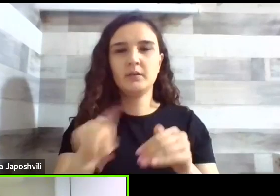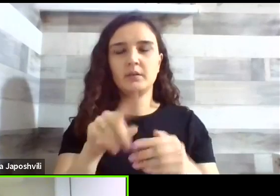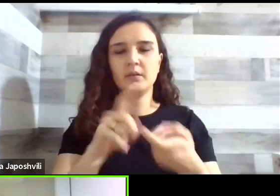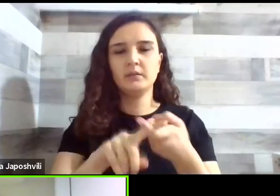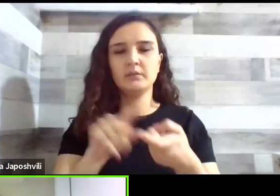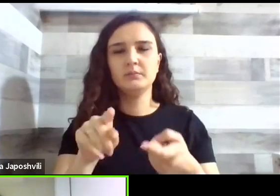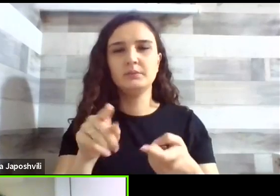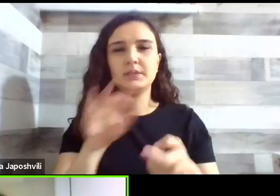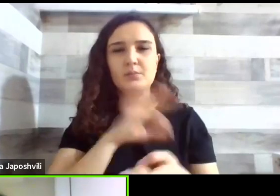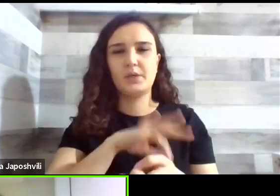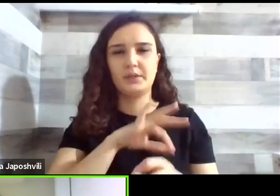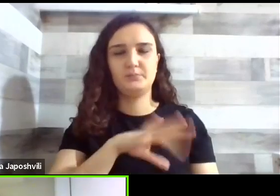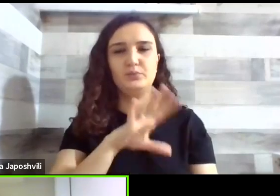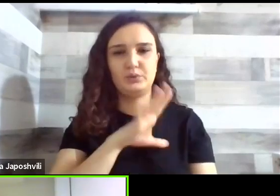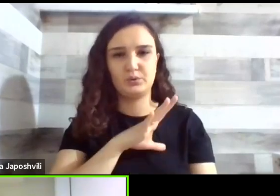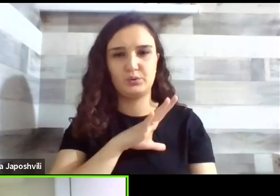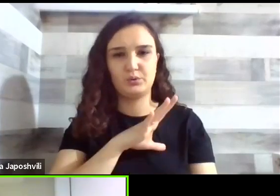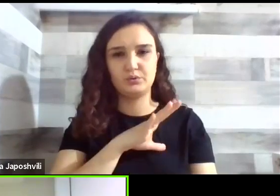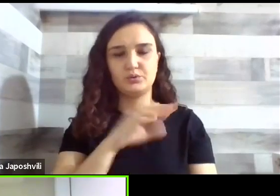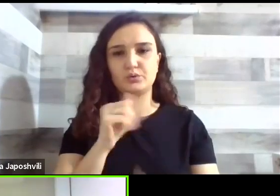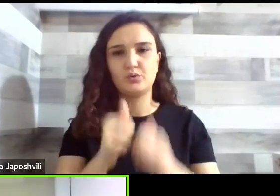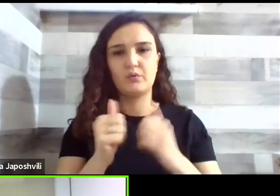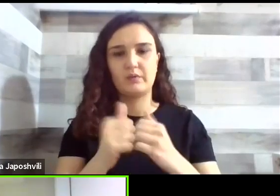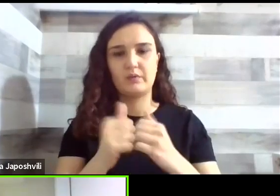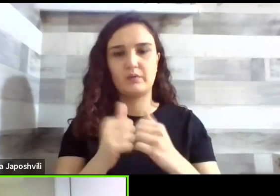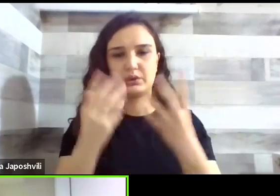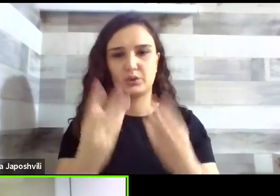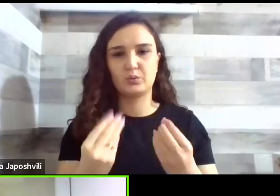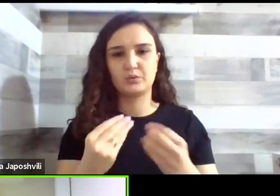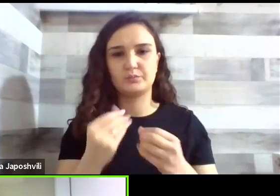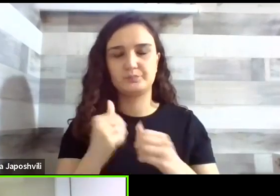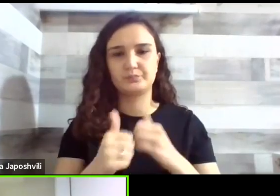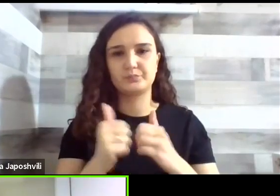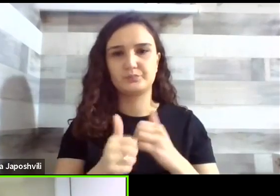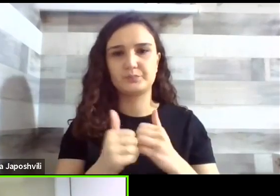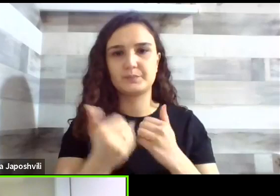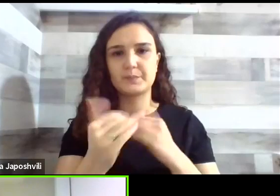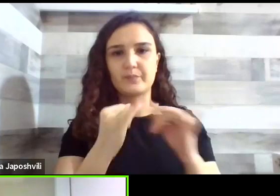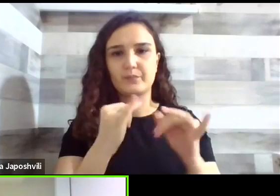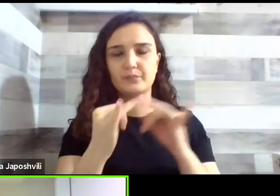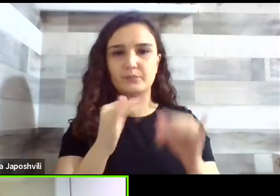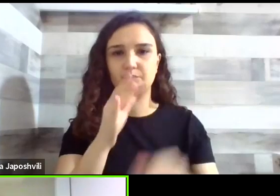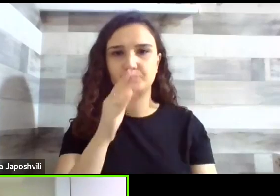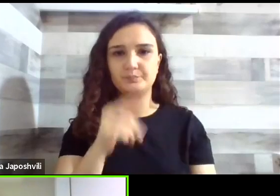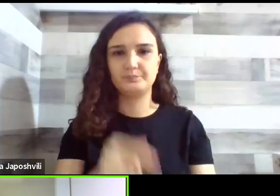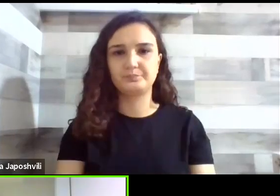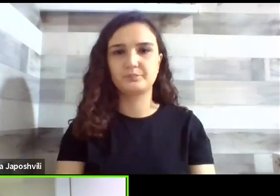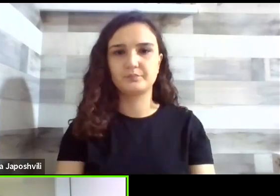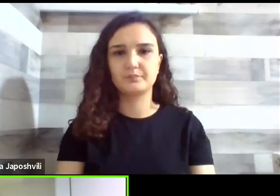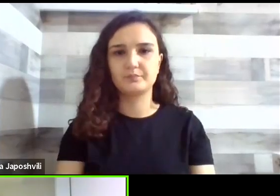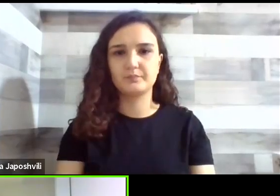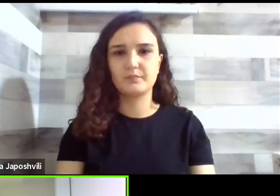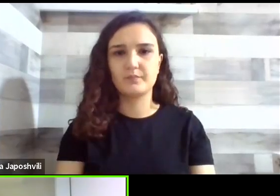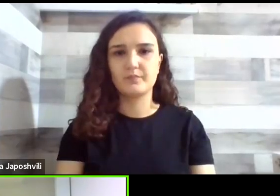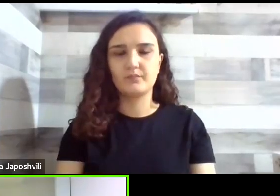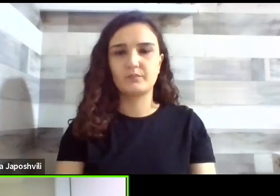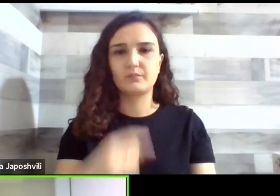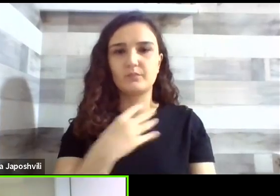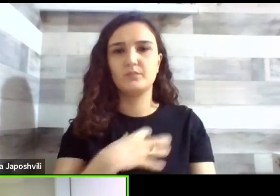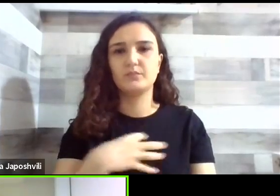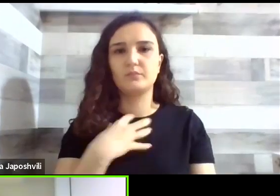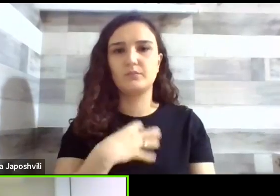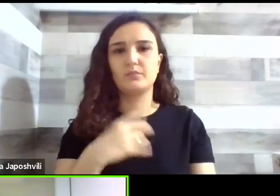მიმართებით გამოყენებული იყოს ყოველდღიურად, ყოველი მასთან ურთიერთობის დროს, ხო? Და აქ რაც ძალიან მნიშვნელოვანია,